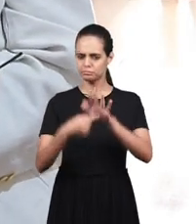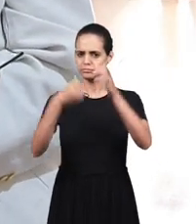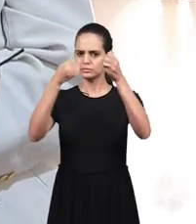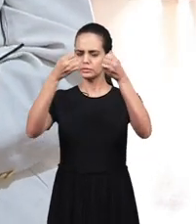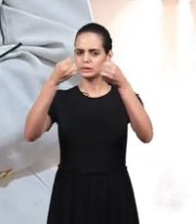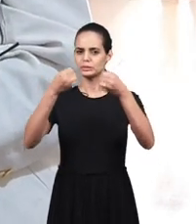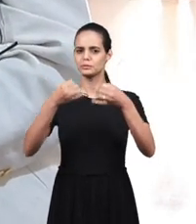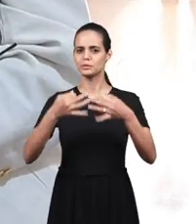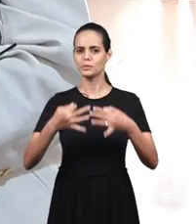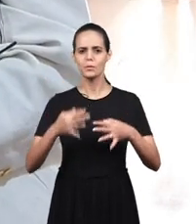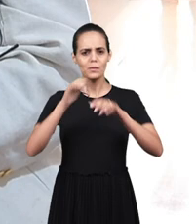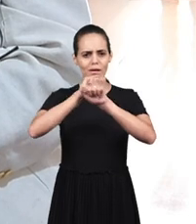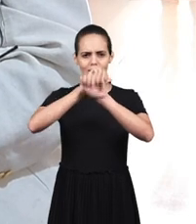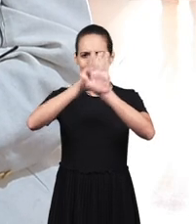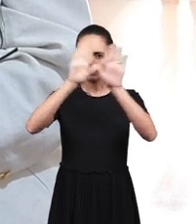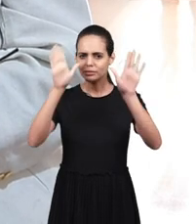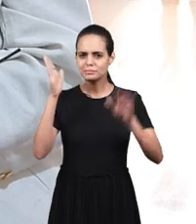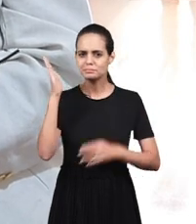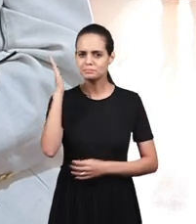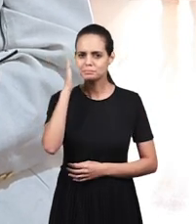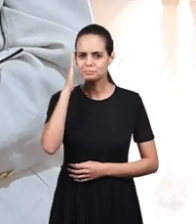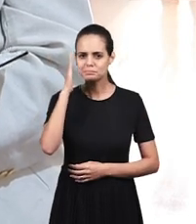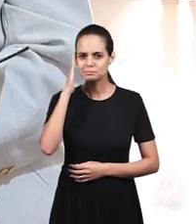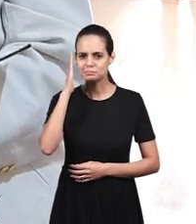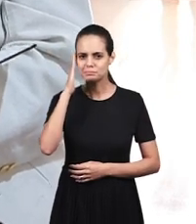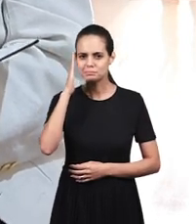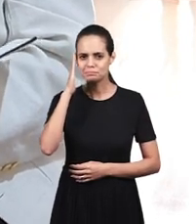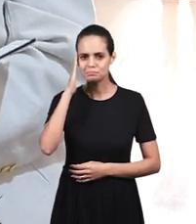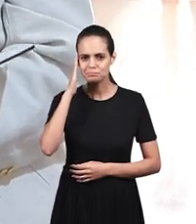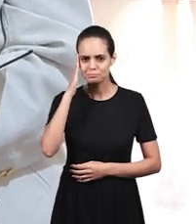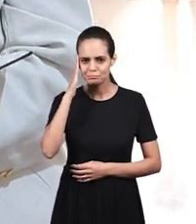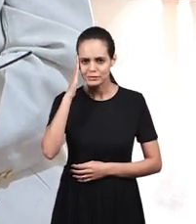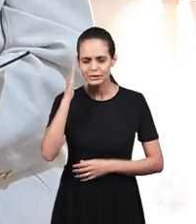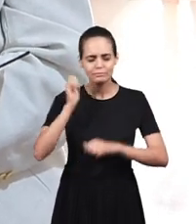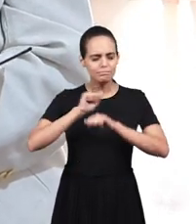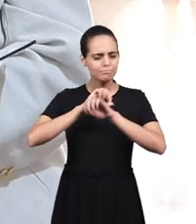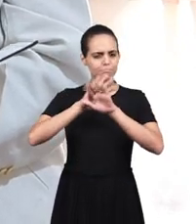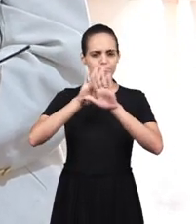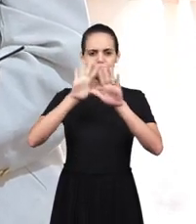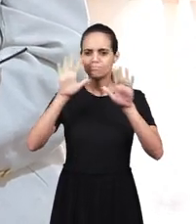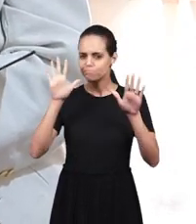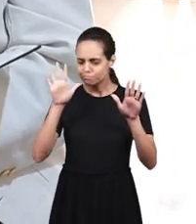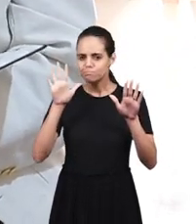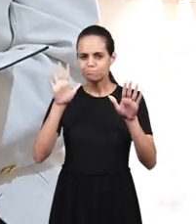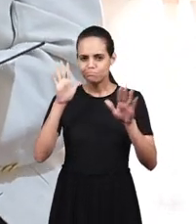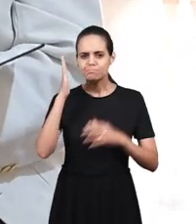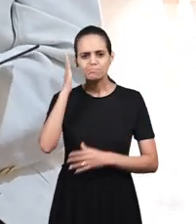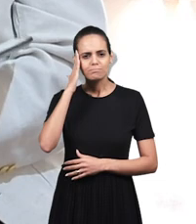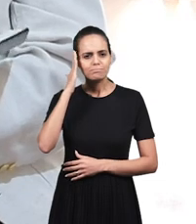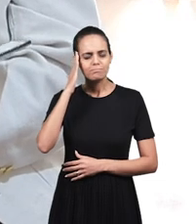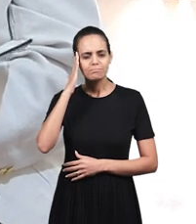который рассказал очень ясным образом таким